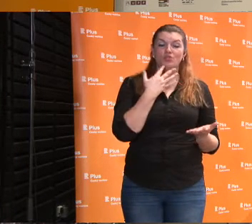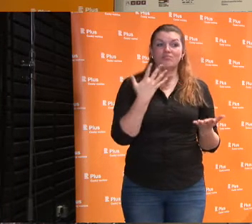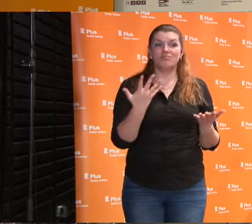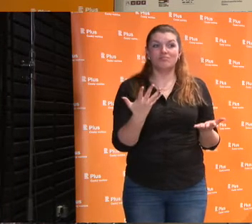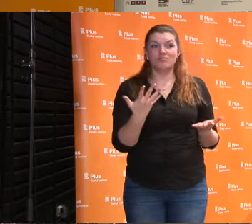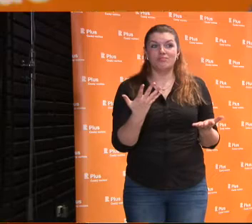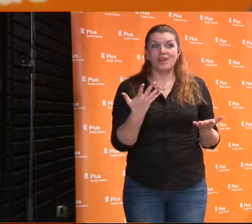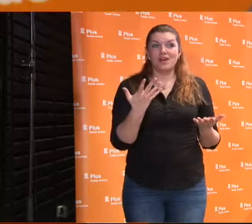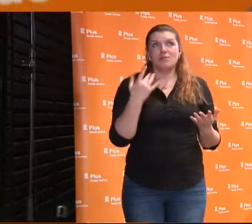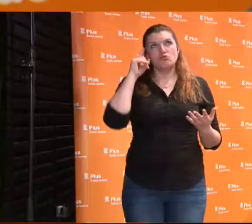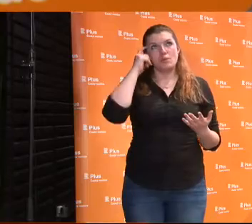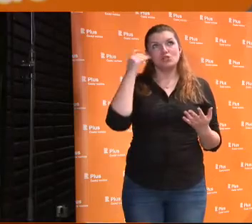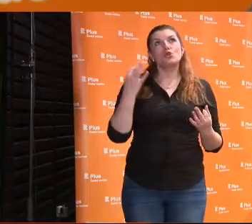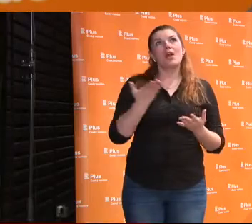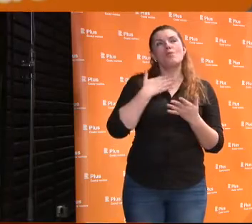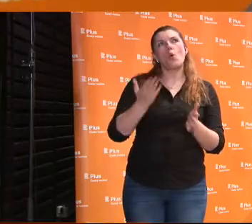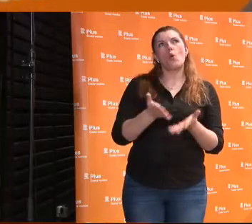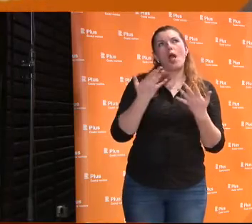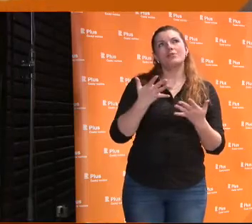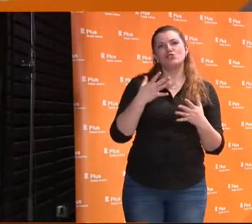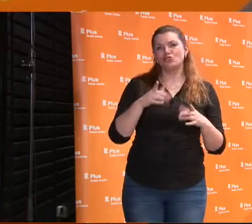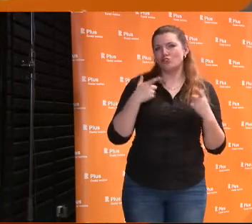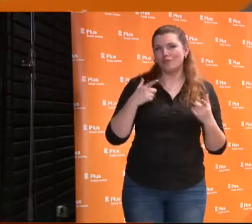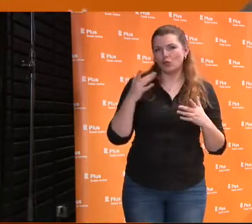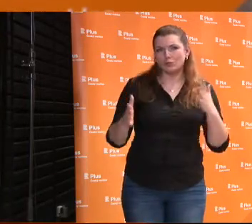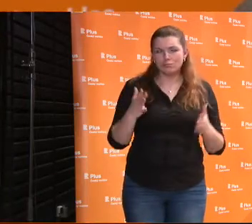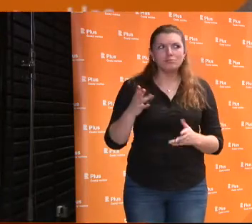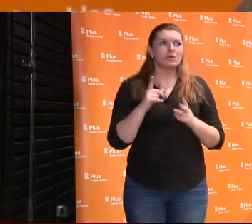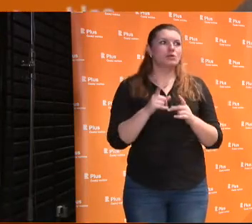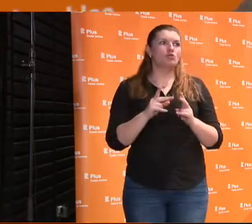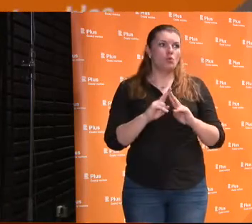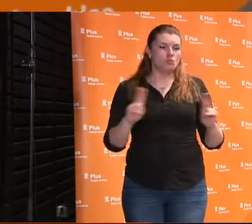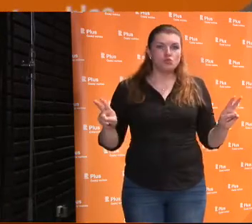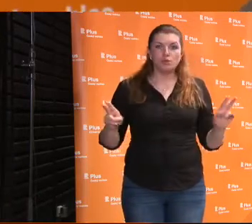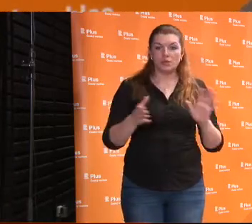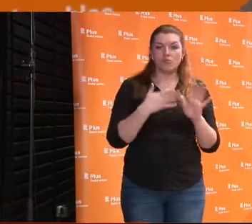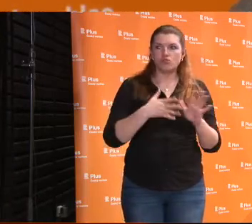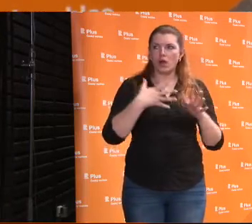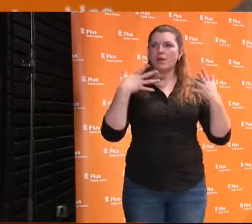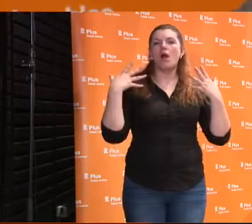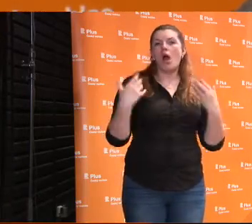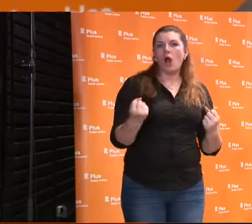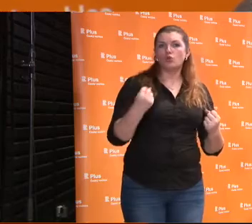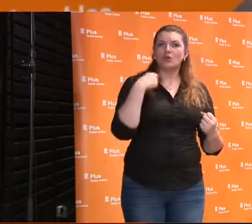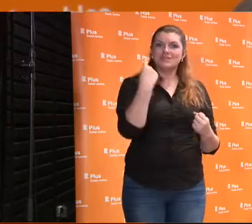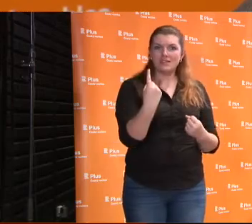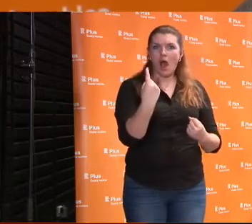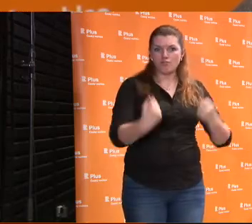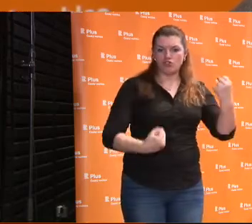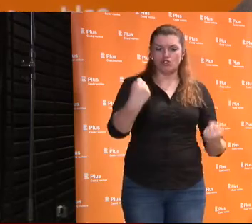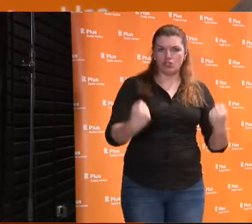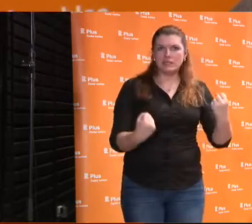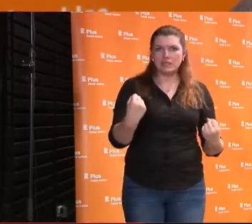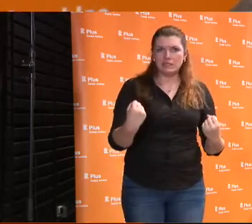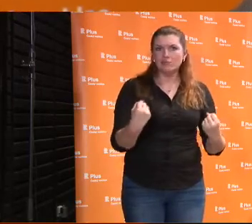v čem nám to ulehčí život, tak ono to můžou být částečně věci, jako jsou self-driving cars, že to je zase další oblast, do které... Samořiditelná auta,